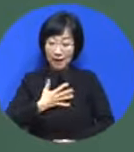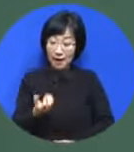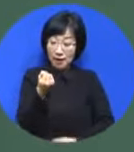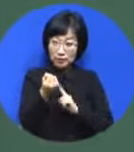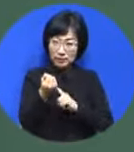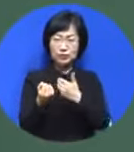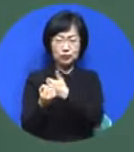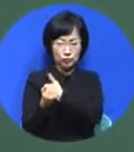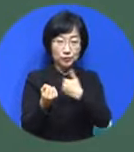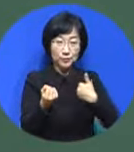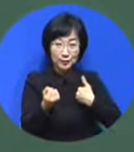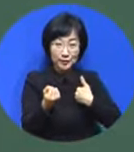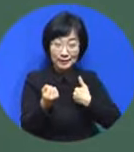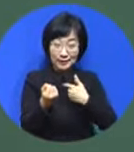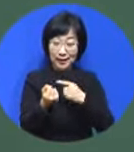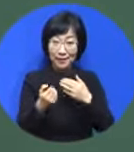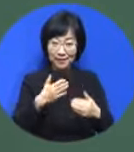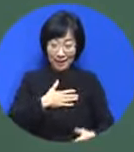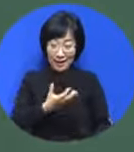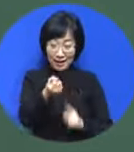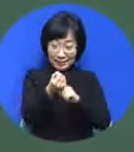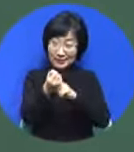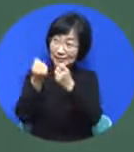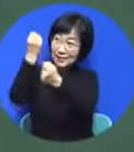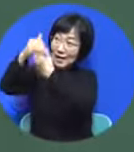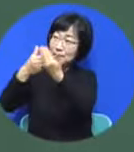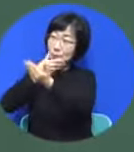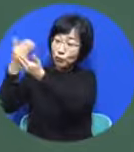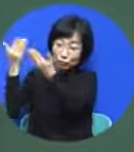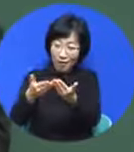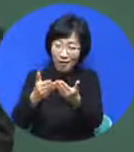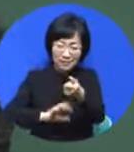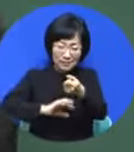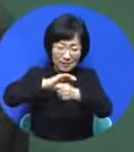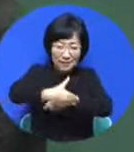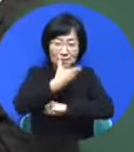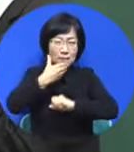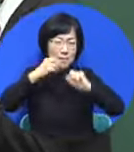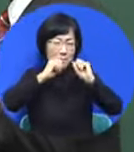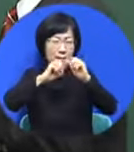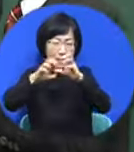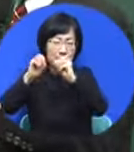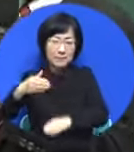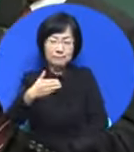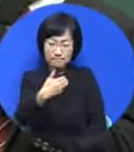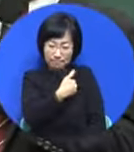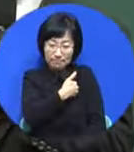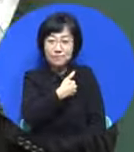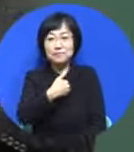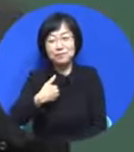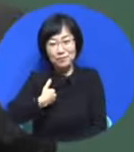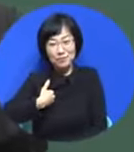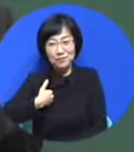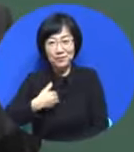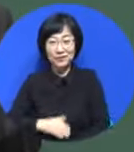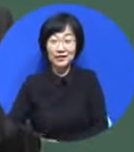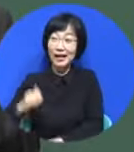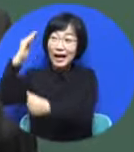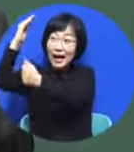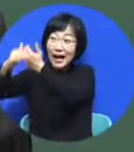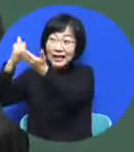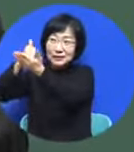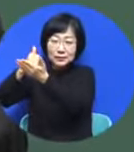covenant because God can do enough works through you. And world evangelization can surely happen through you. 하나님은 바리새인을 쓰신 적이